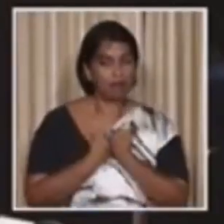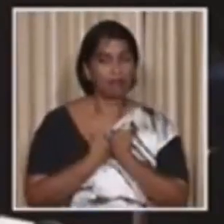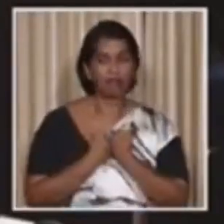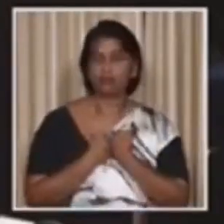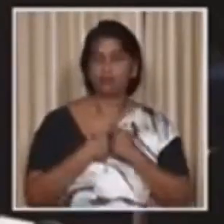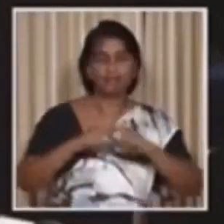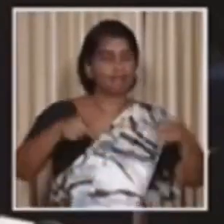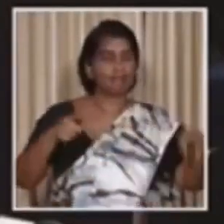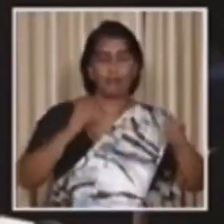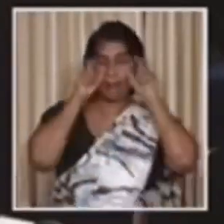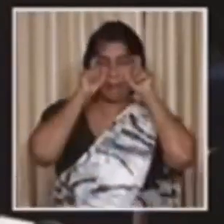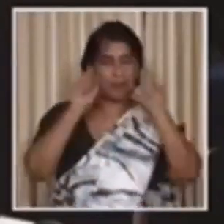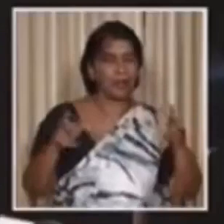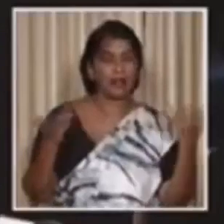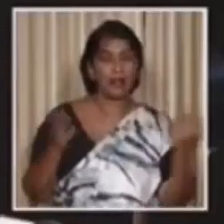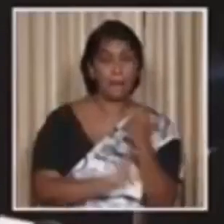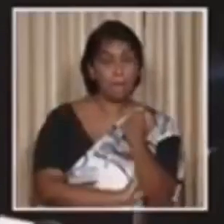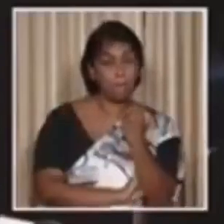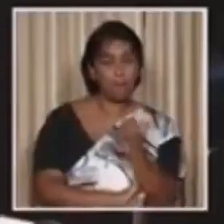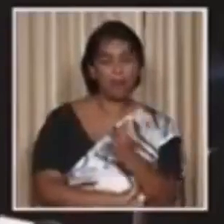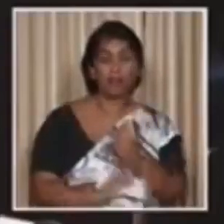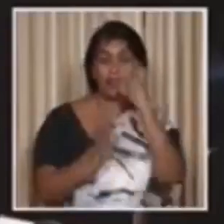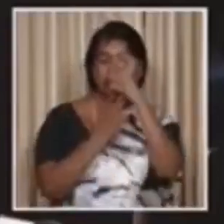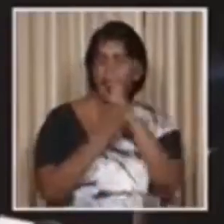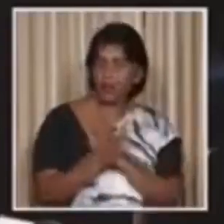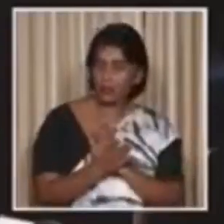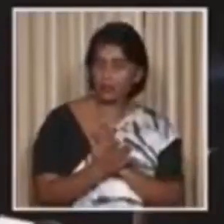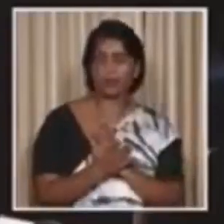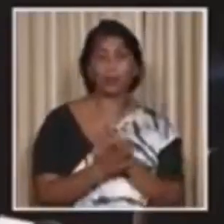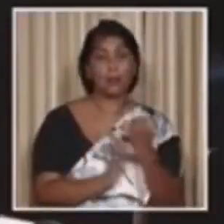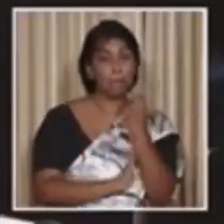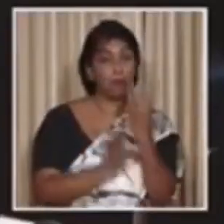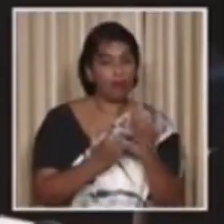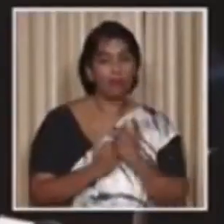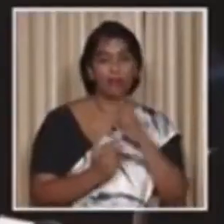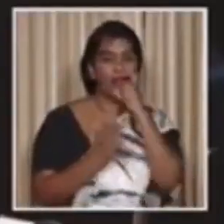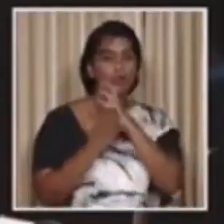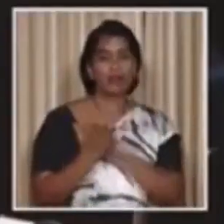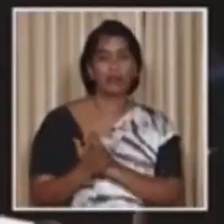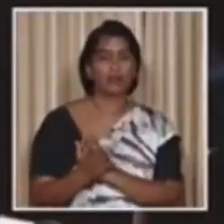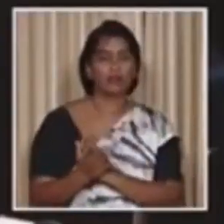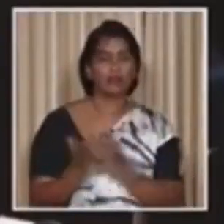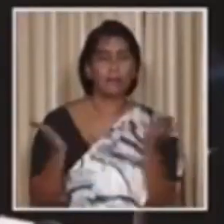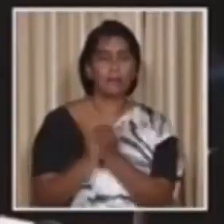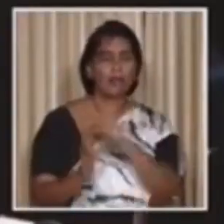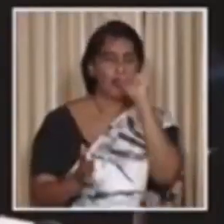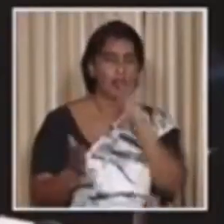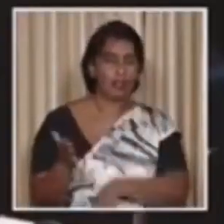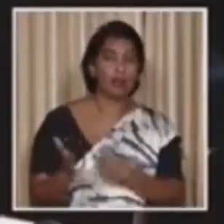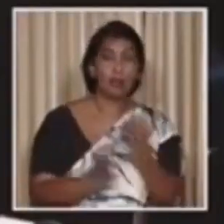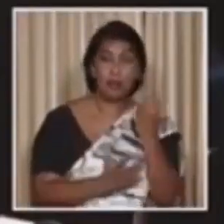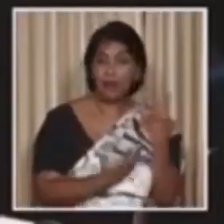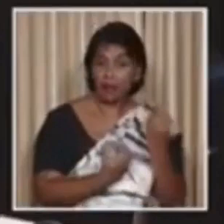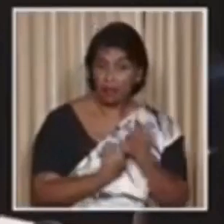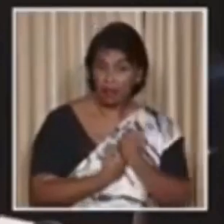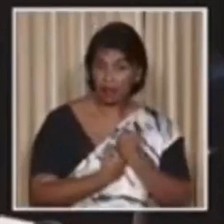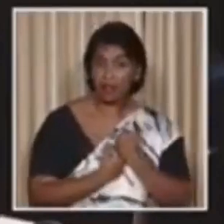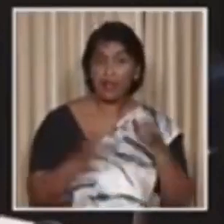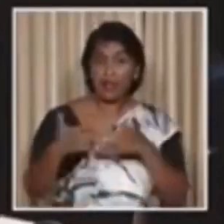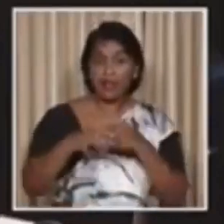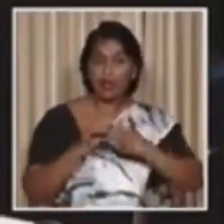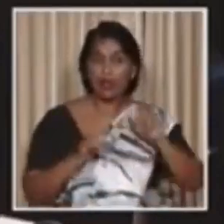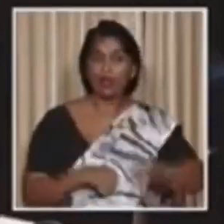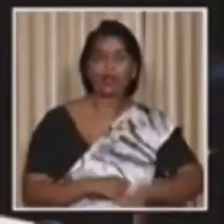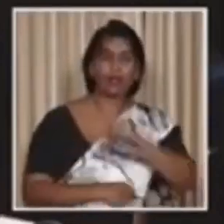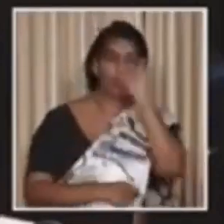අනික් කිසිවක් එයාට පේන්නේ නැහැ. බලයෙන් එයා විවස්ථාව, බලය ආපුවම එයාට විවස්ථාව ටික කඩදාසියක් විතරයි. බලය ආපුවම එයාට කැබිනට්